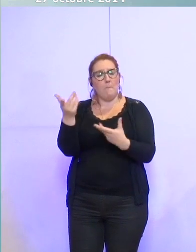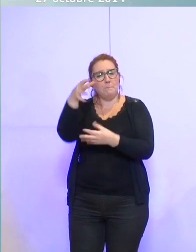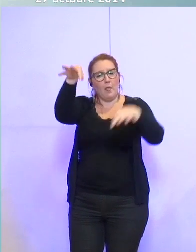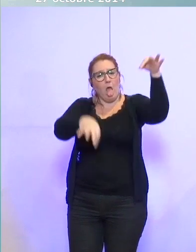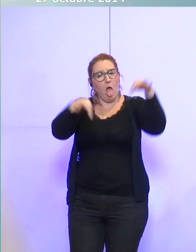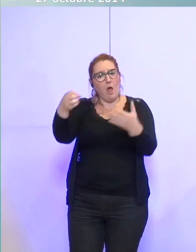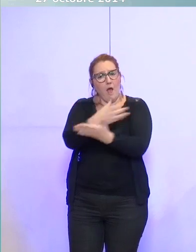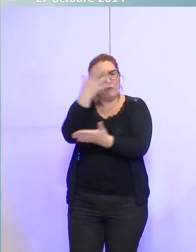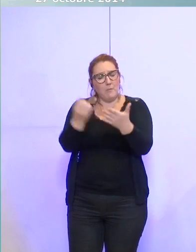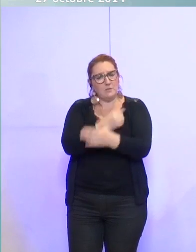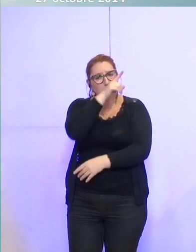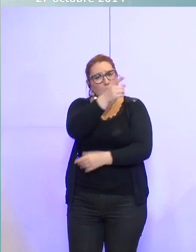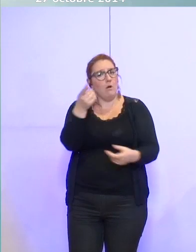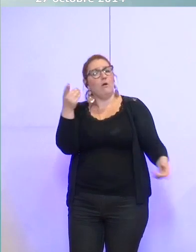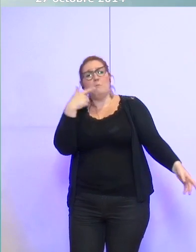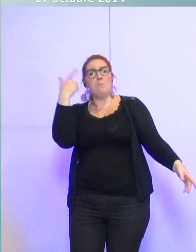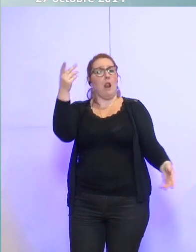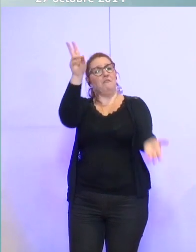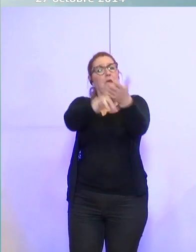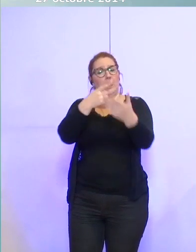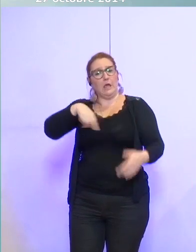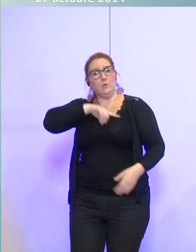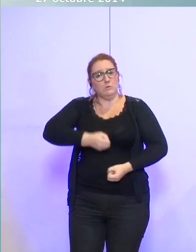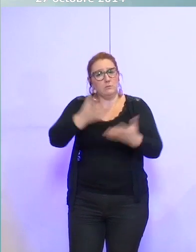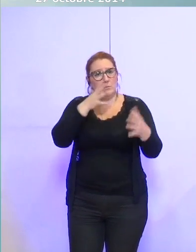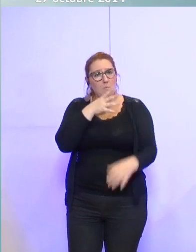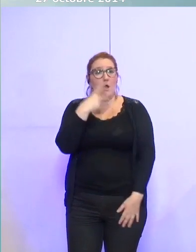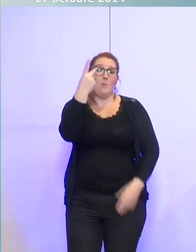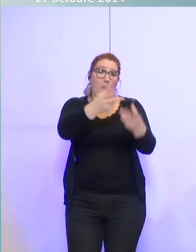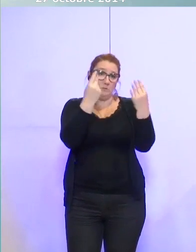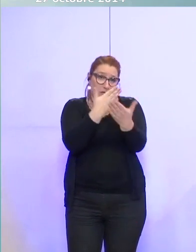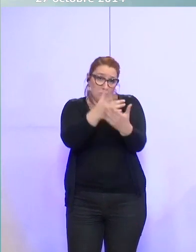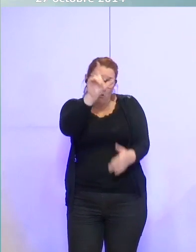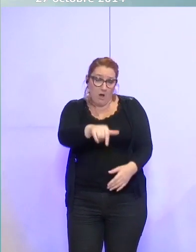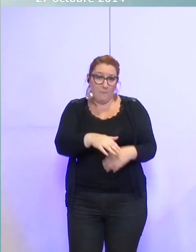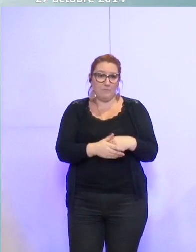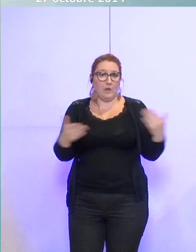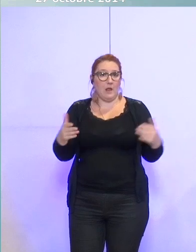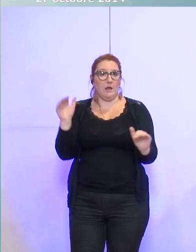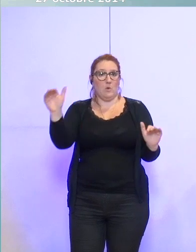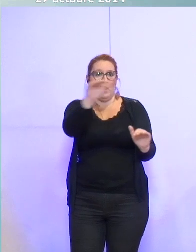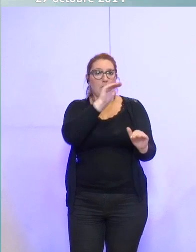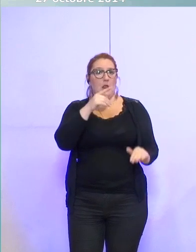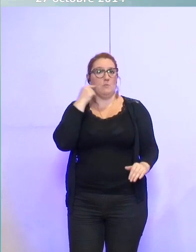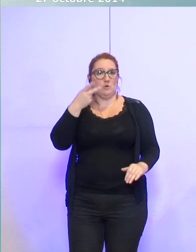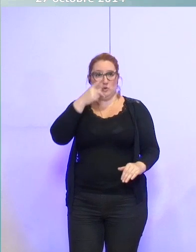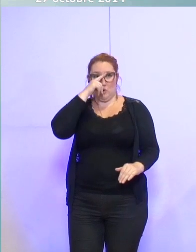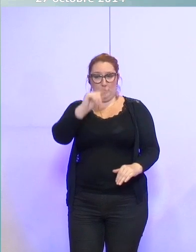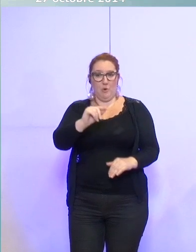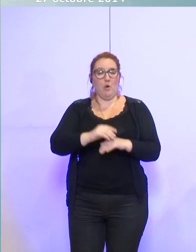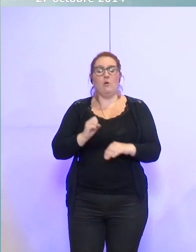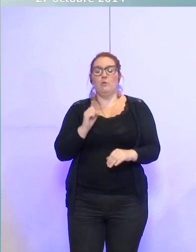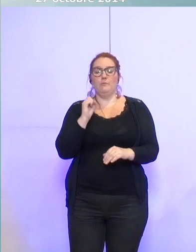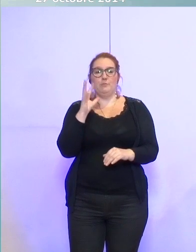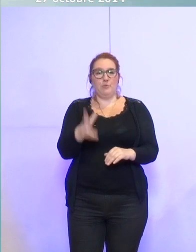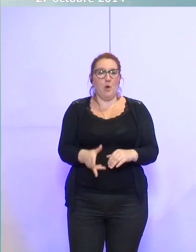Vous êtes en train de la faire, là, votre explication. Oui. Bien, allez, on fait l'appel. Éric Piolle, Elisa Martin, Akib